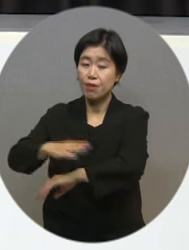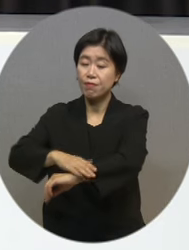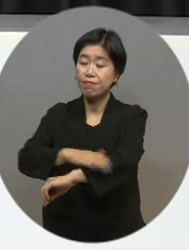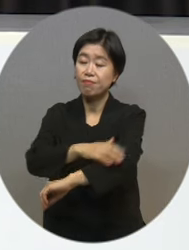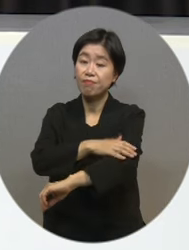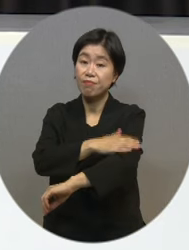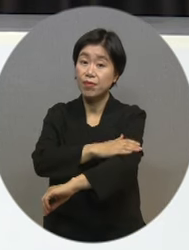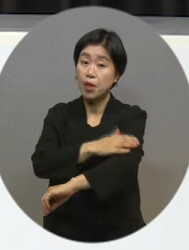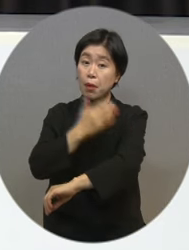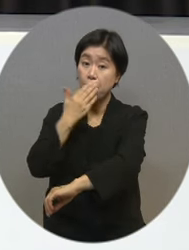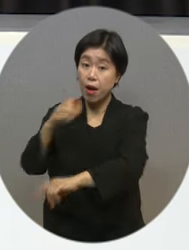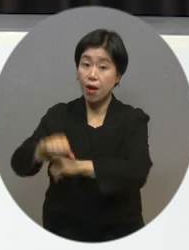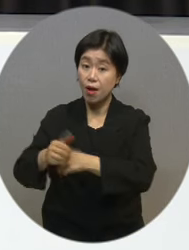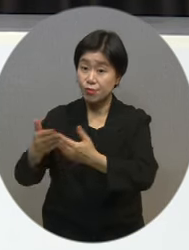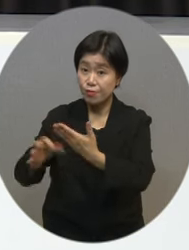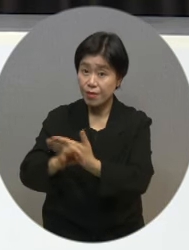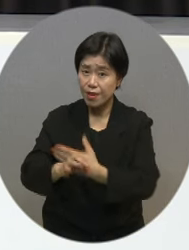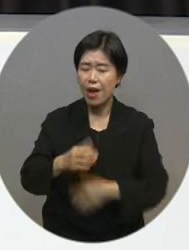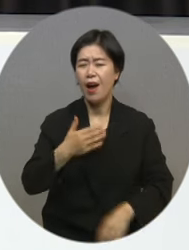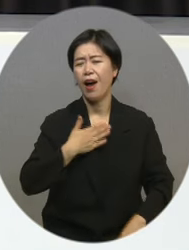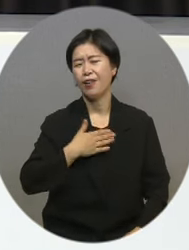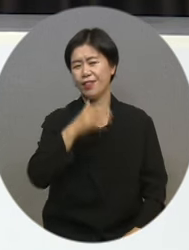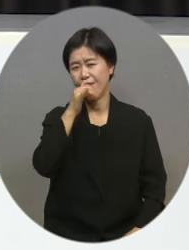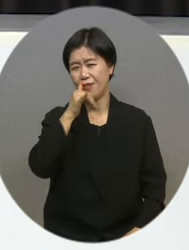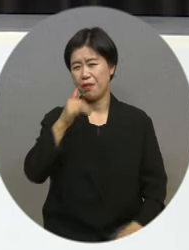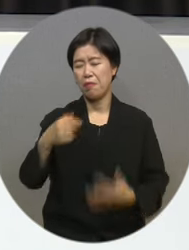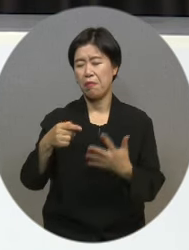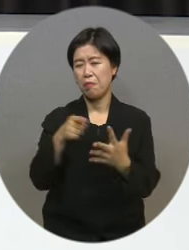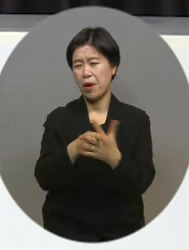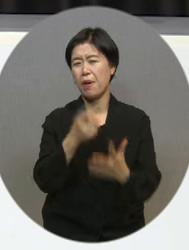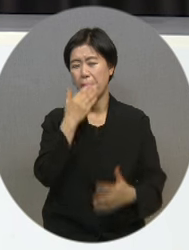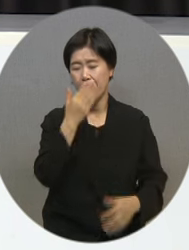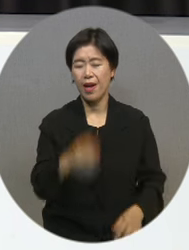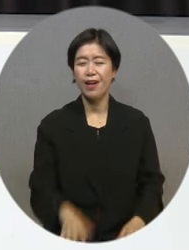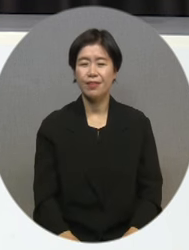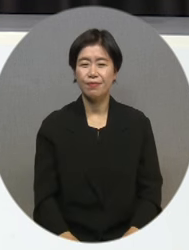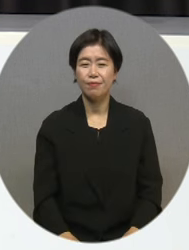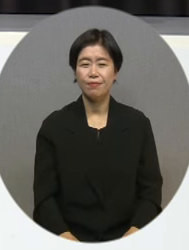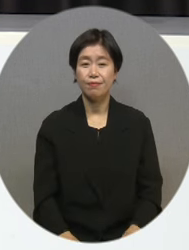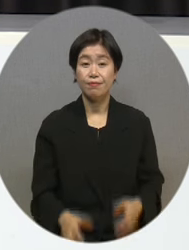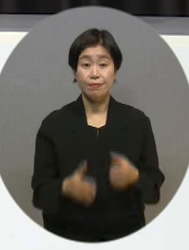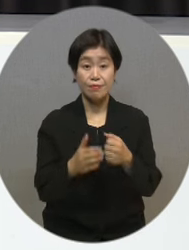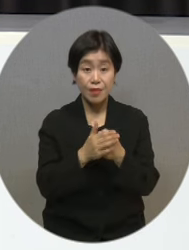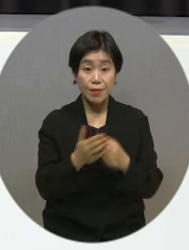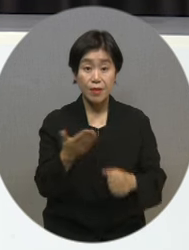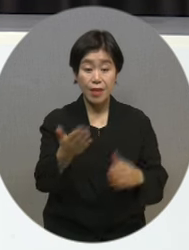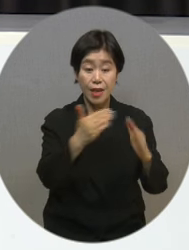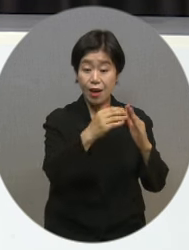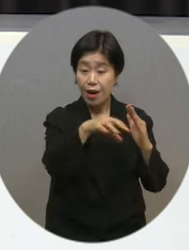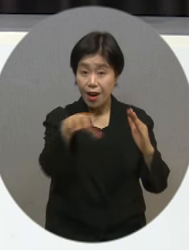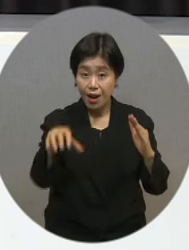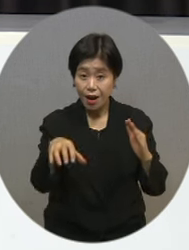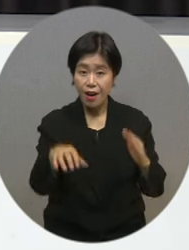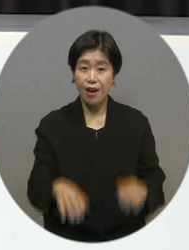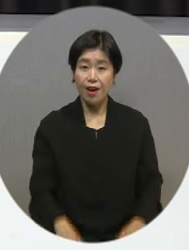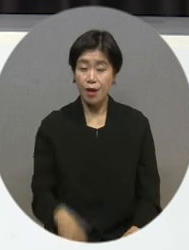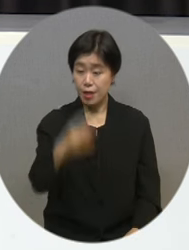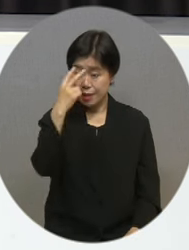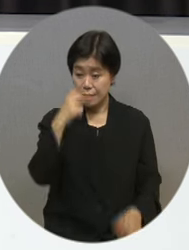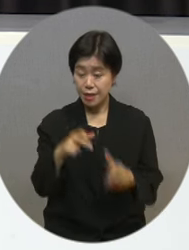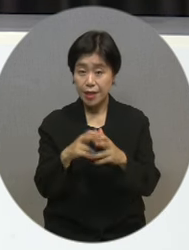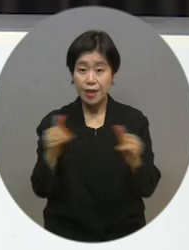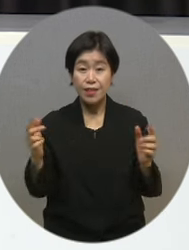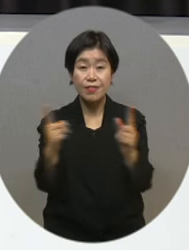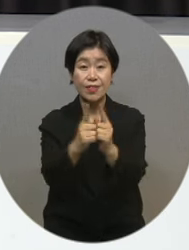주시면 알수 있습니다. 누군지, 어떤 분인지. 그래서 혹시 지역사회에서 시각장애인들을 뵐